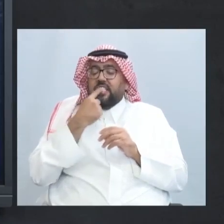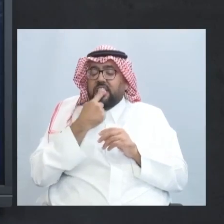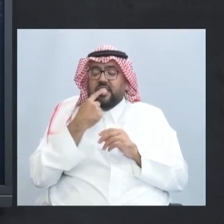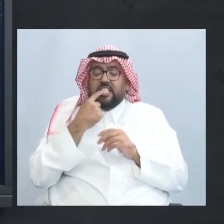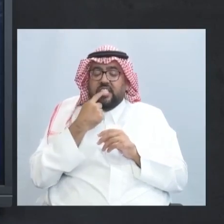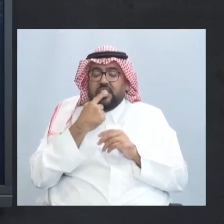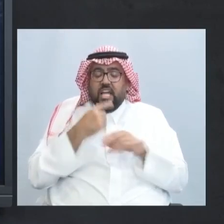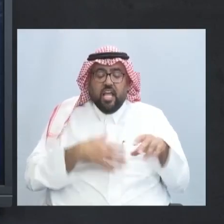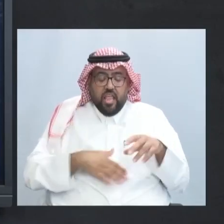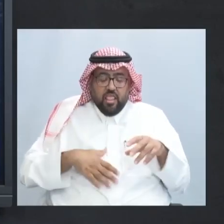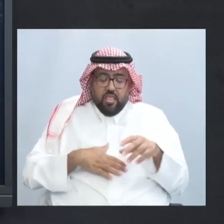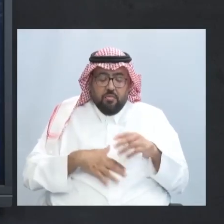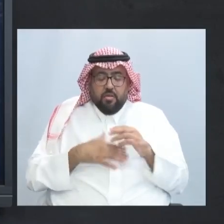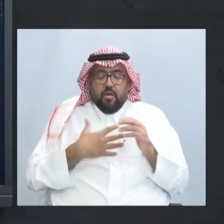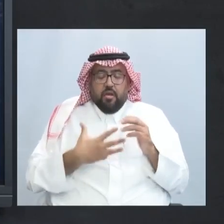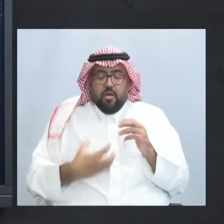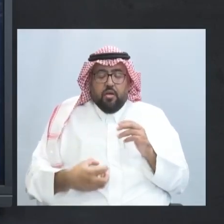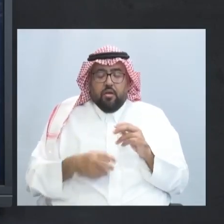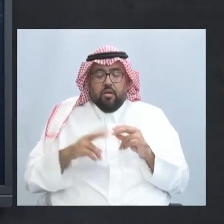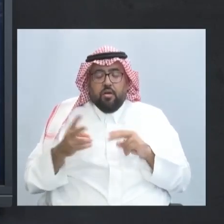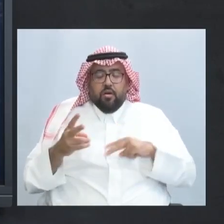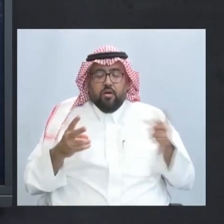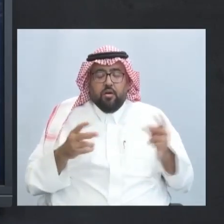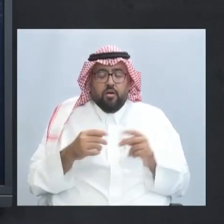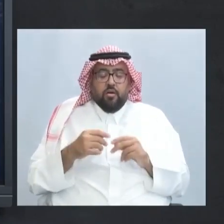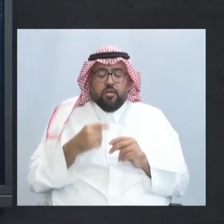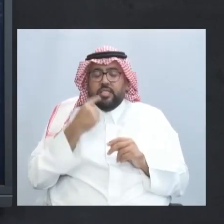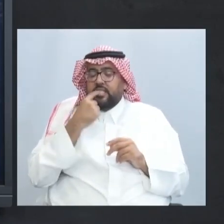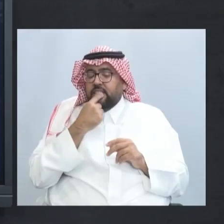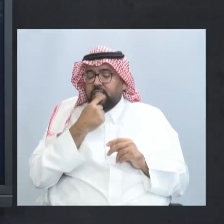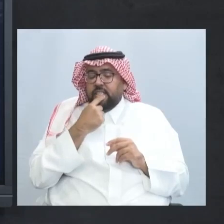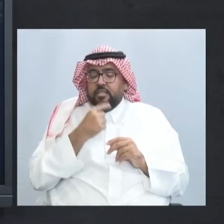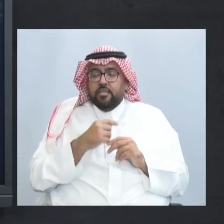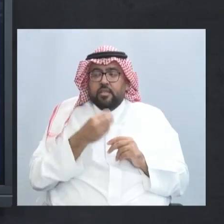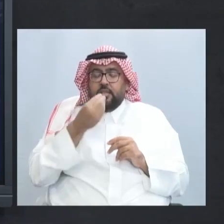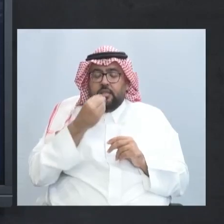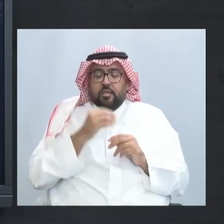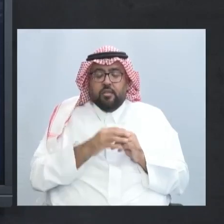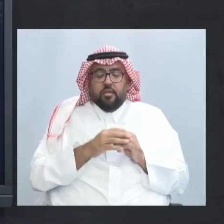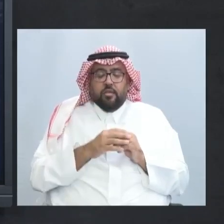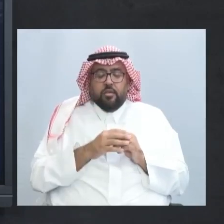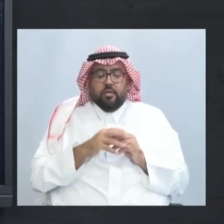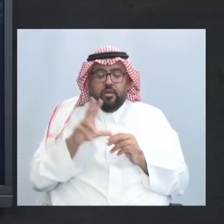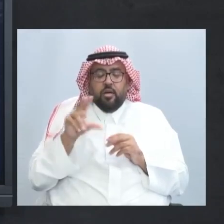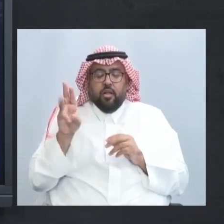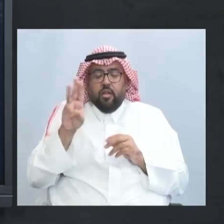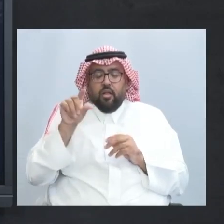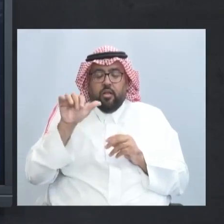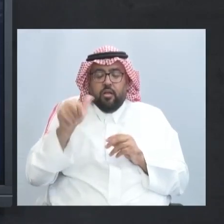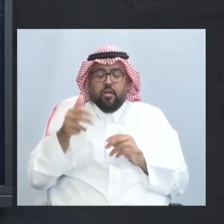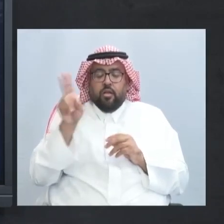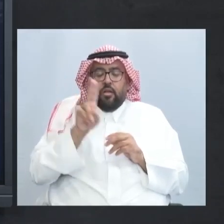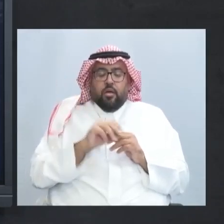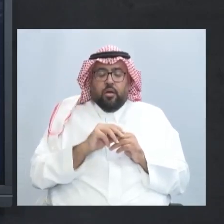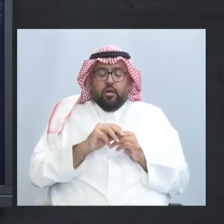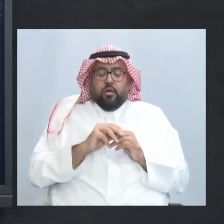كالغدة لاحظنا وجود تنوع في الاسنان وتنوع النمط الغذائي في الثديات والاجهزه